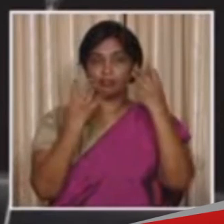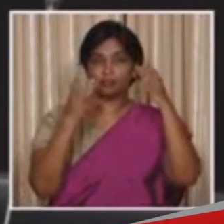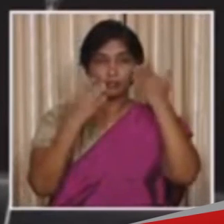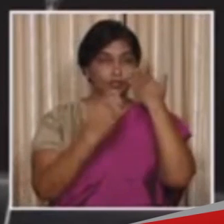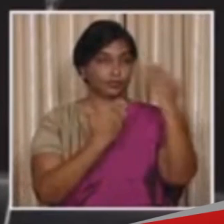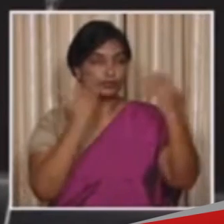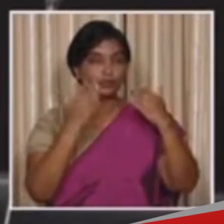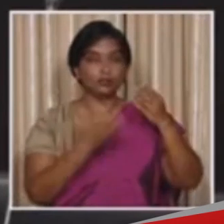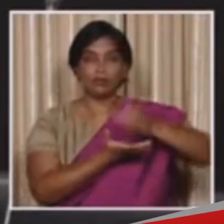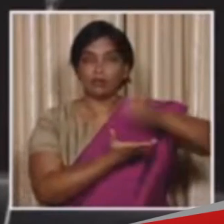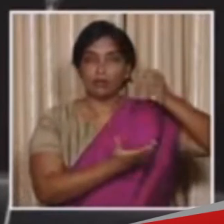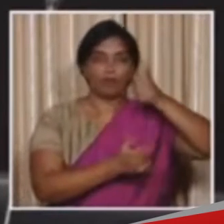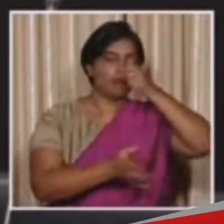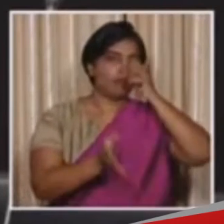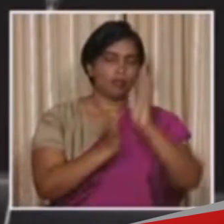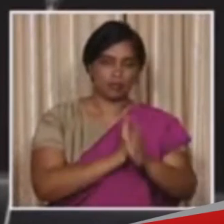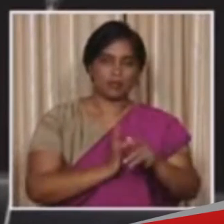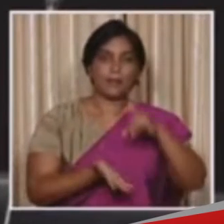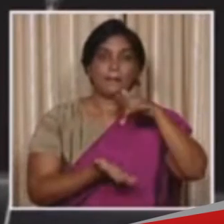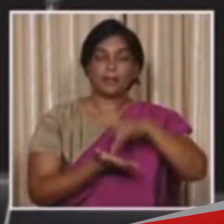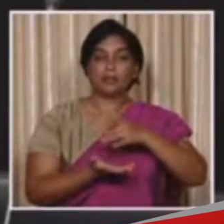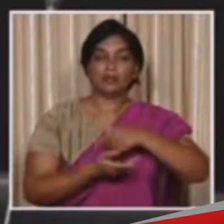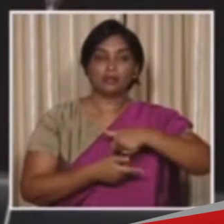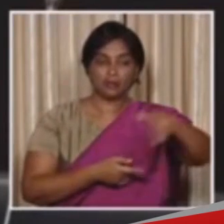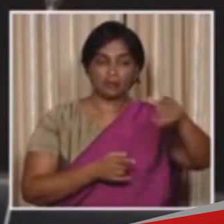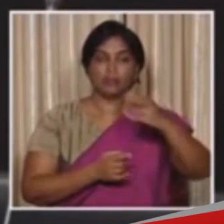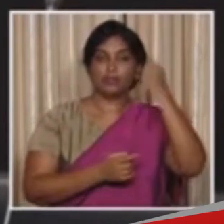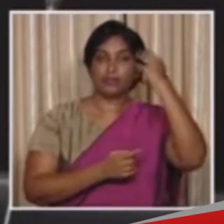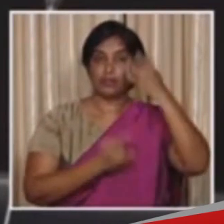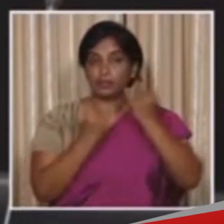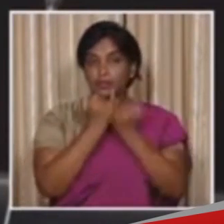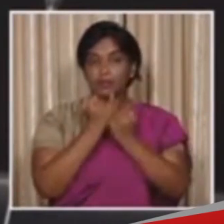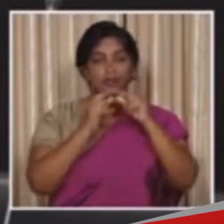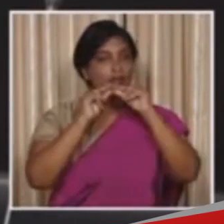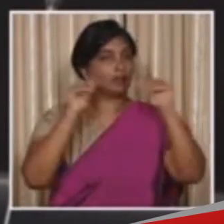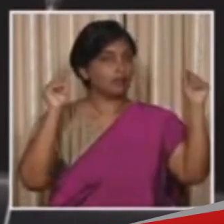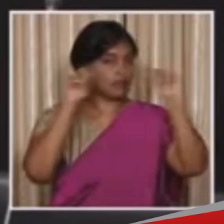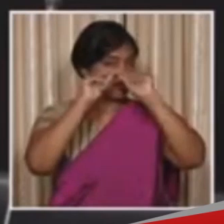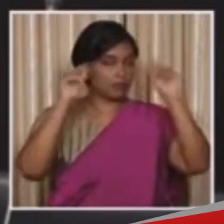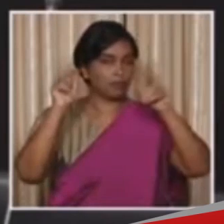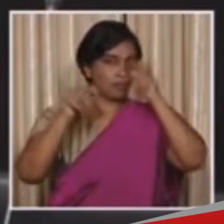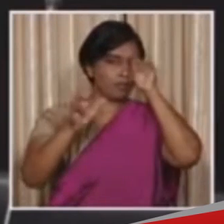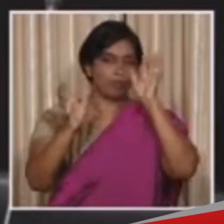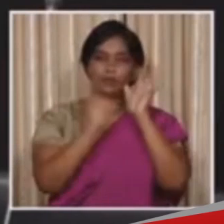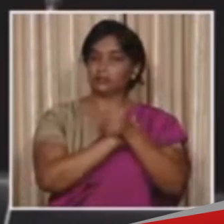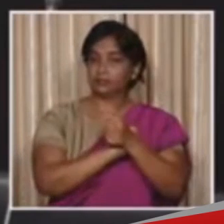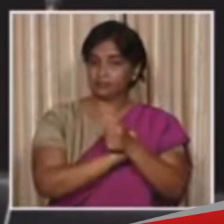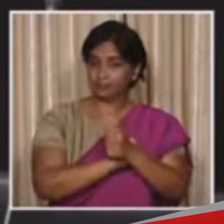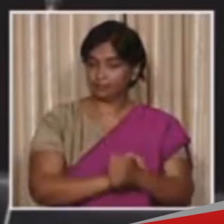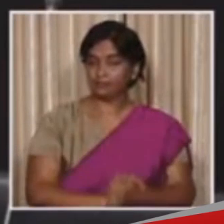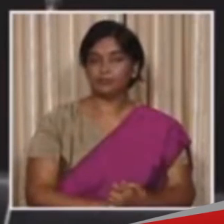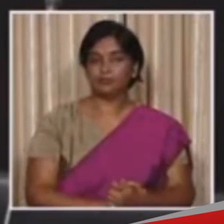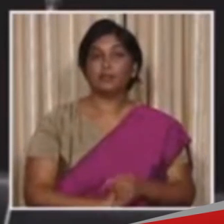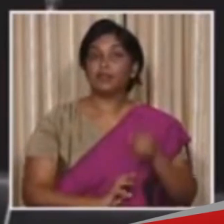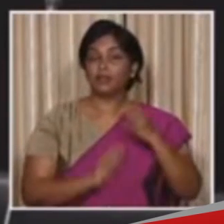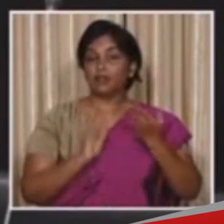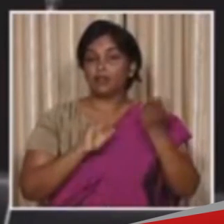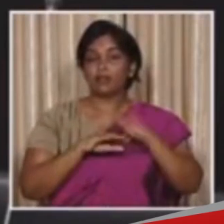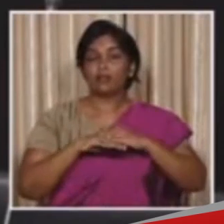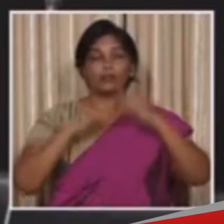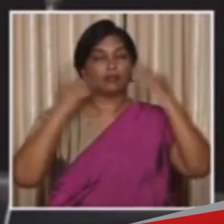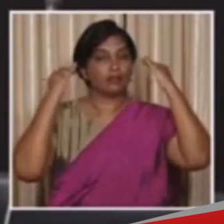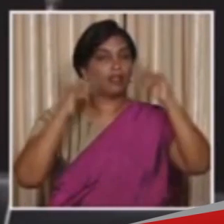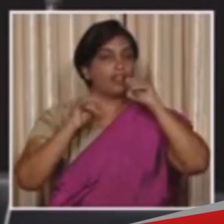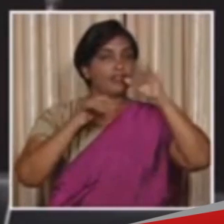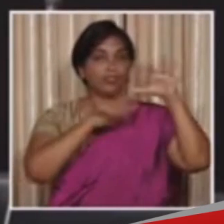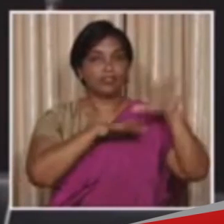කිරීම. මධ්‍යම තීරුවේ ඇති විදුලි පහන් වලට විදුලිය ගෙන යන තඹ රැහන් හොරකම් කිරීම. ඊට උඩින් අතුරා ඇති ජලය